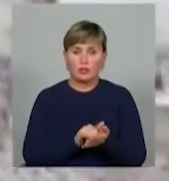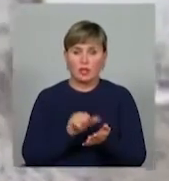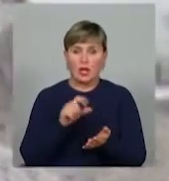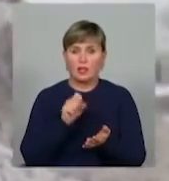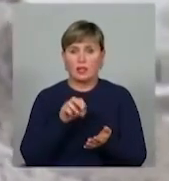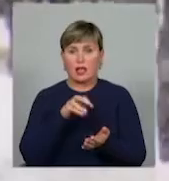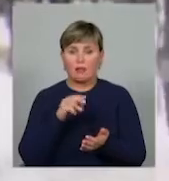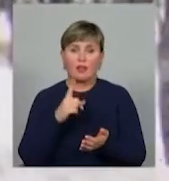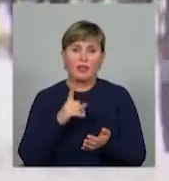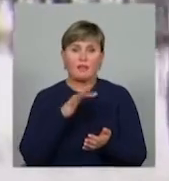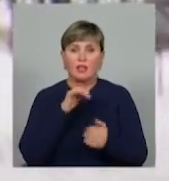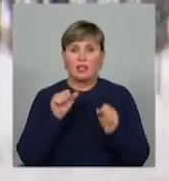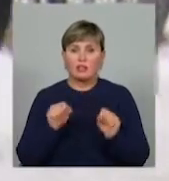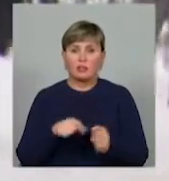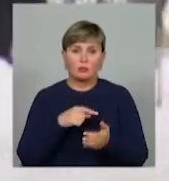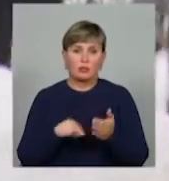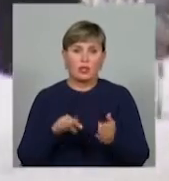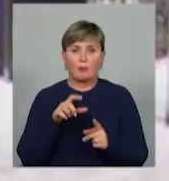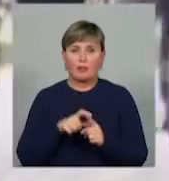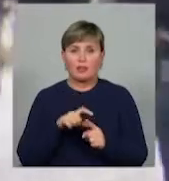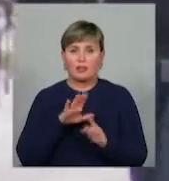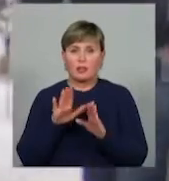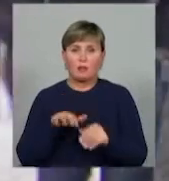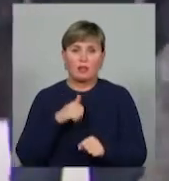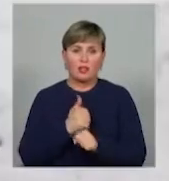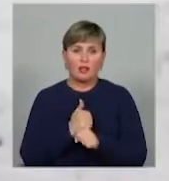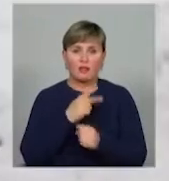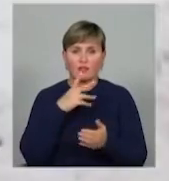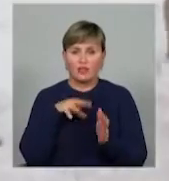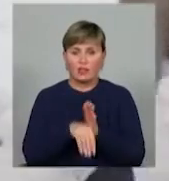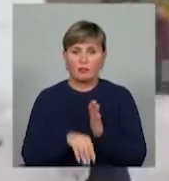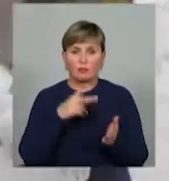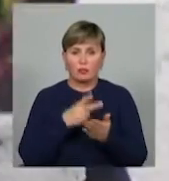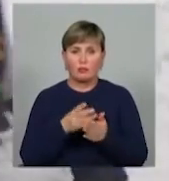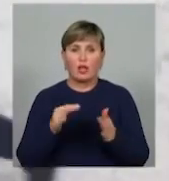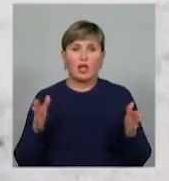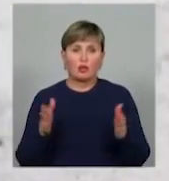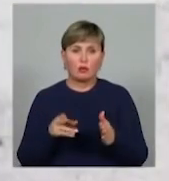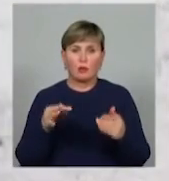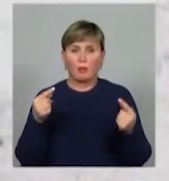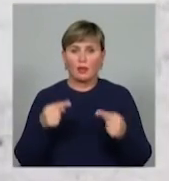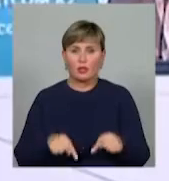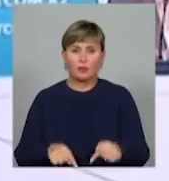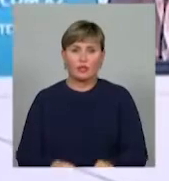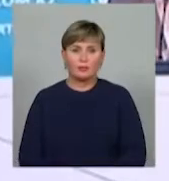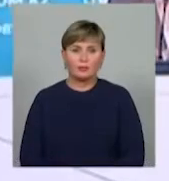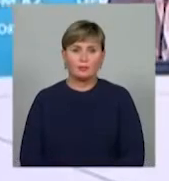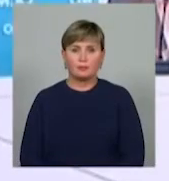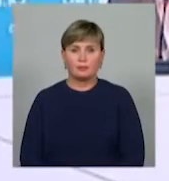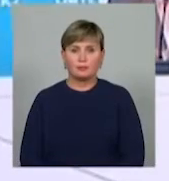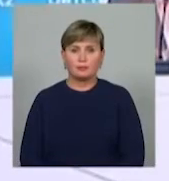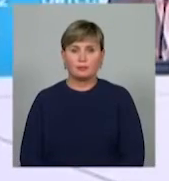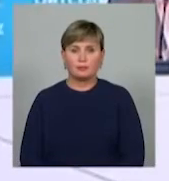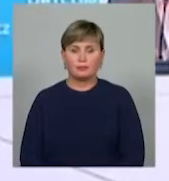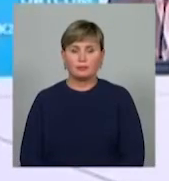одновременно с возможностью списания по словам замглавы ведомства предусмотрены и ограничения по банкротом ржавой war for a